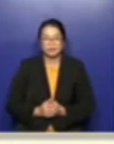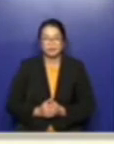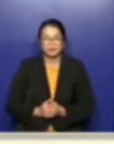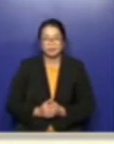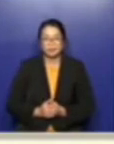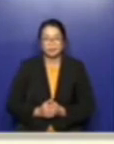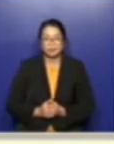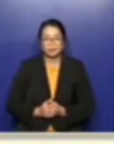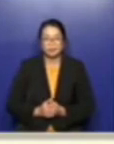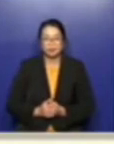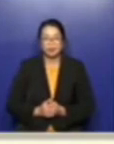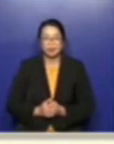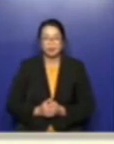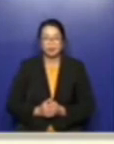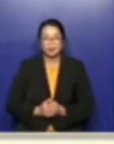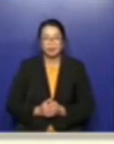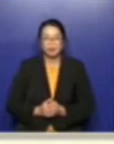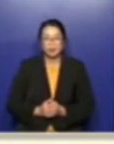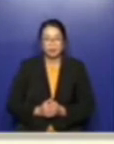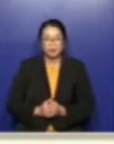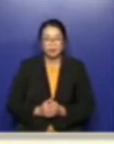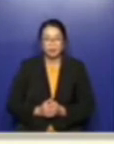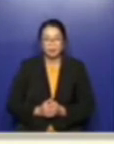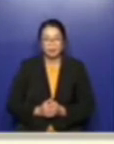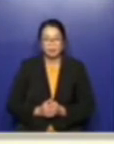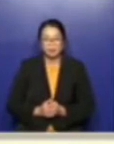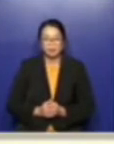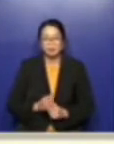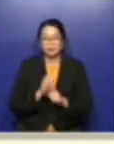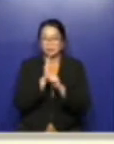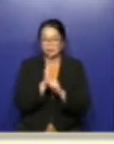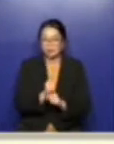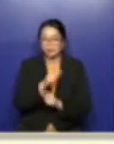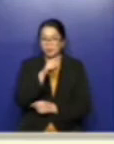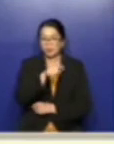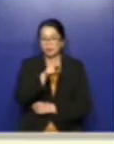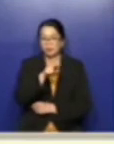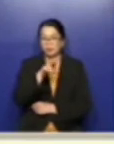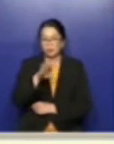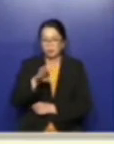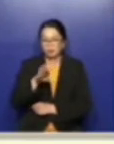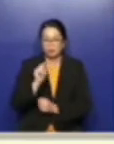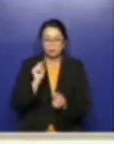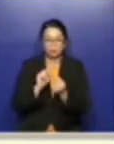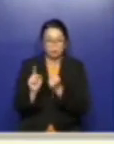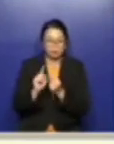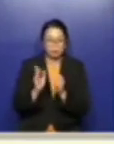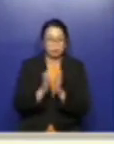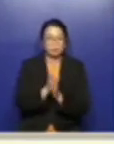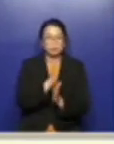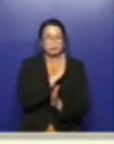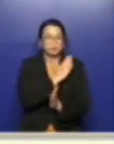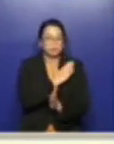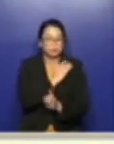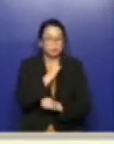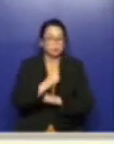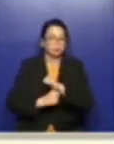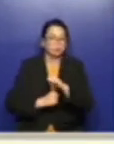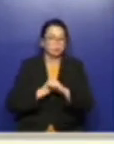ในเบื้องต้นเนี่ยตามพระราชบัญญัติของพระราชบัญญัติสงฆ์ปี